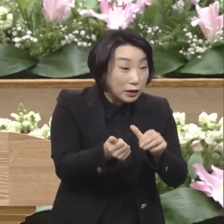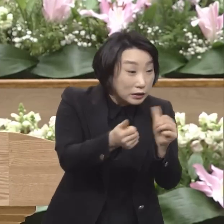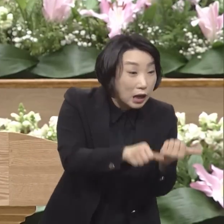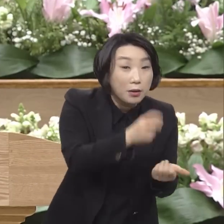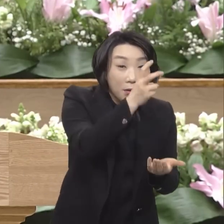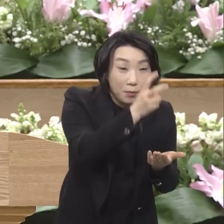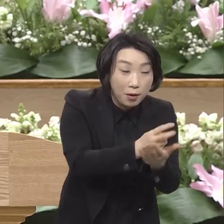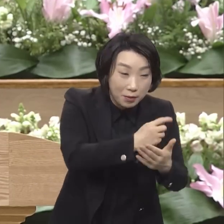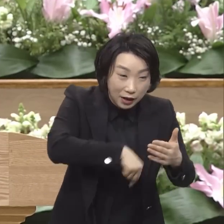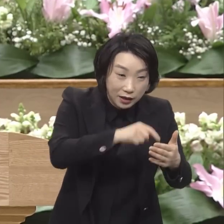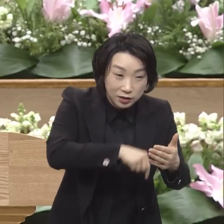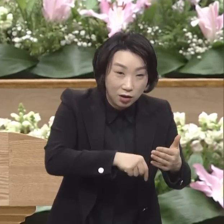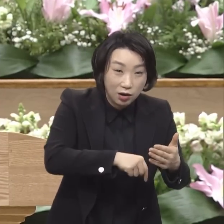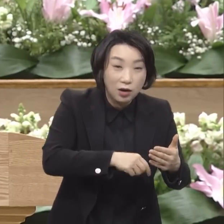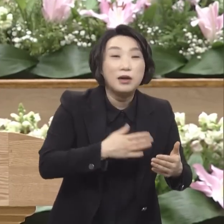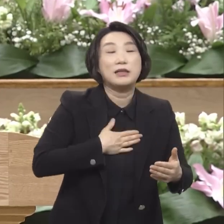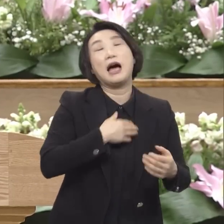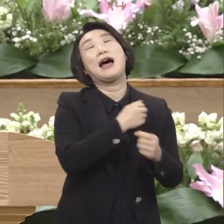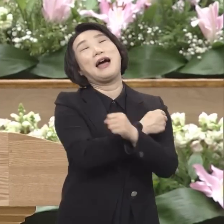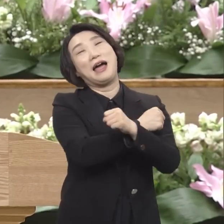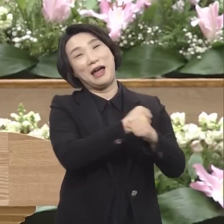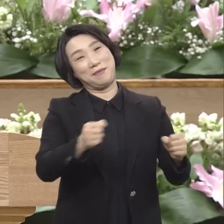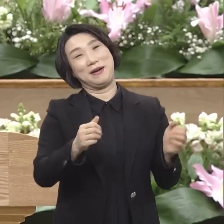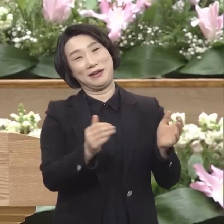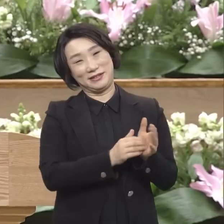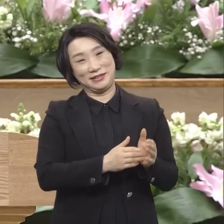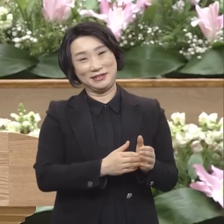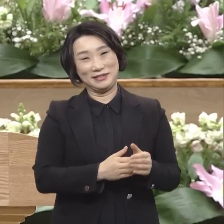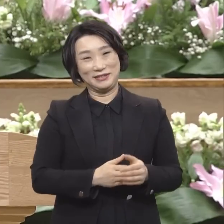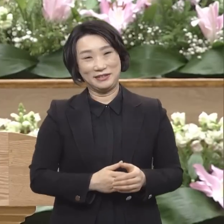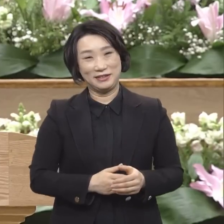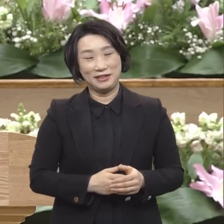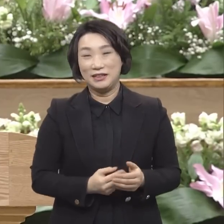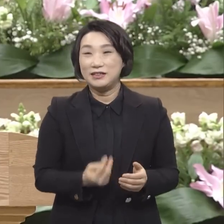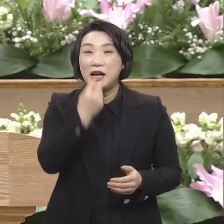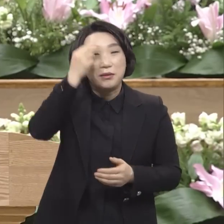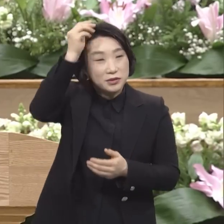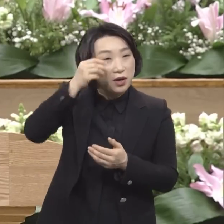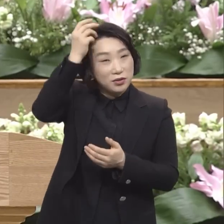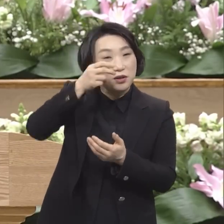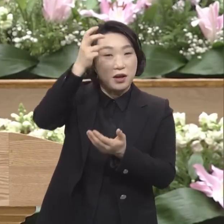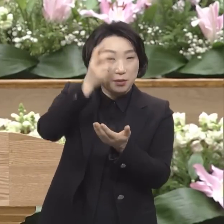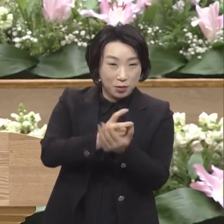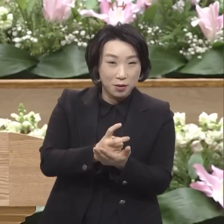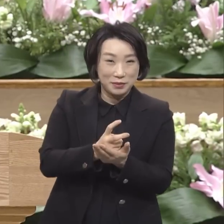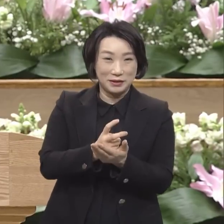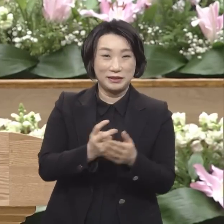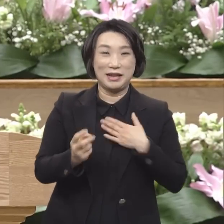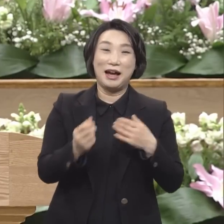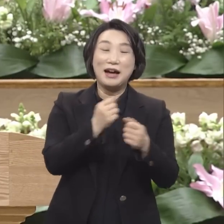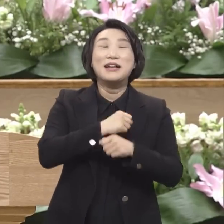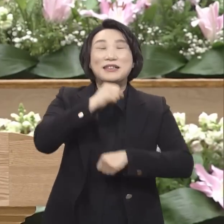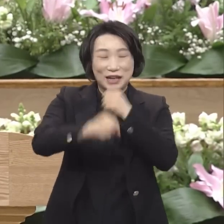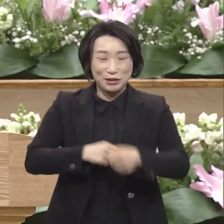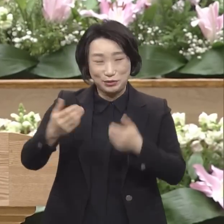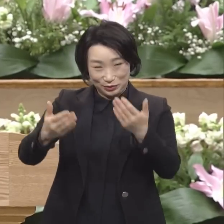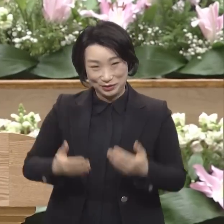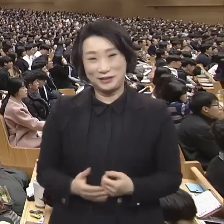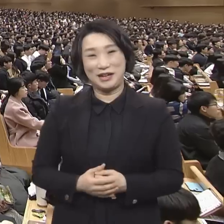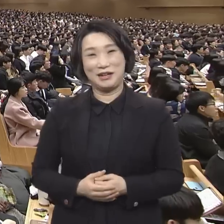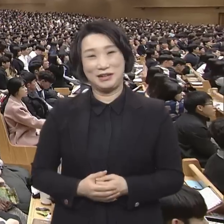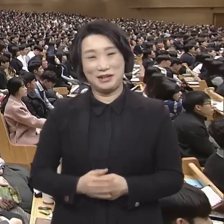법에서 나를 해방시켰다. 생명의 성령의 법이 나를 자유케